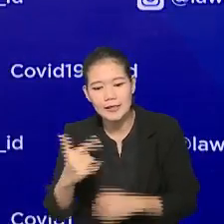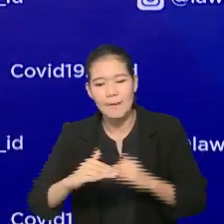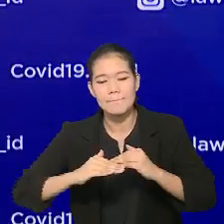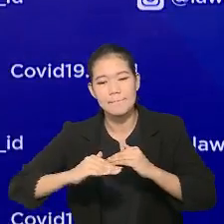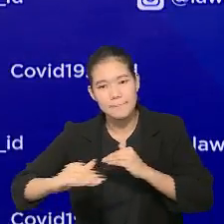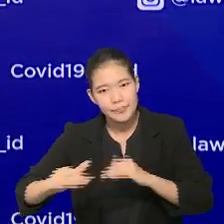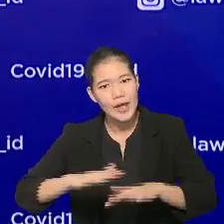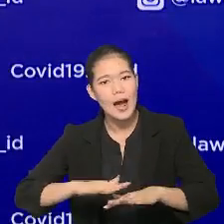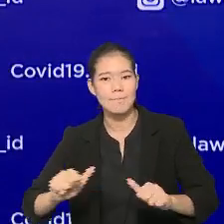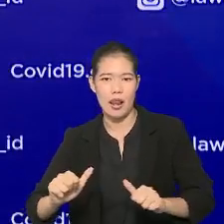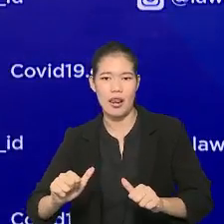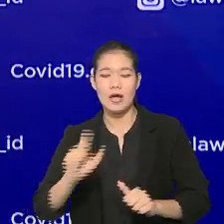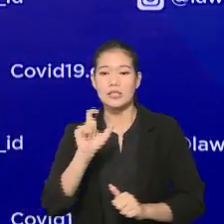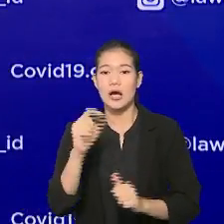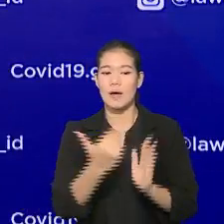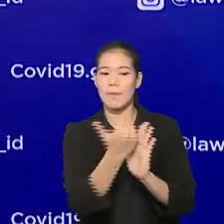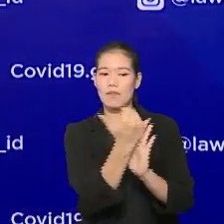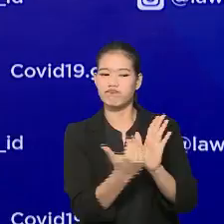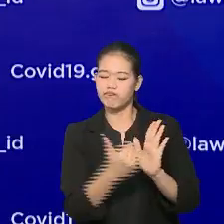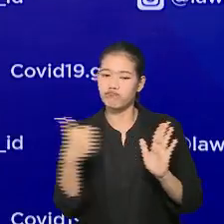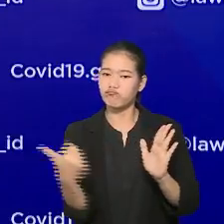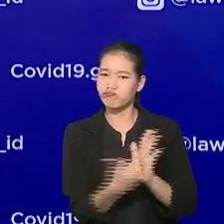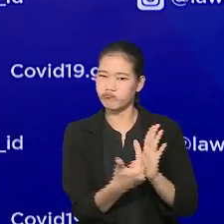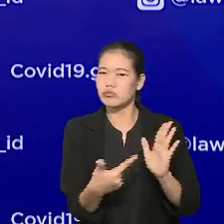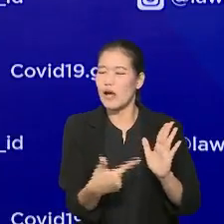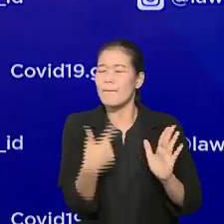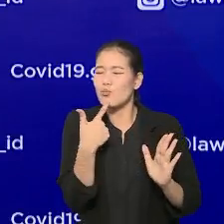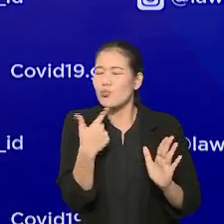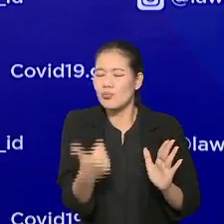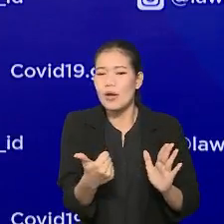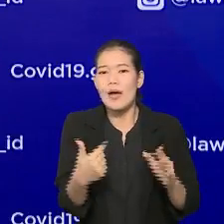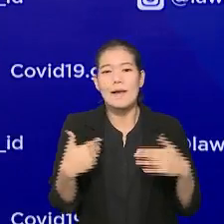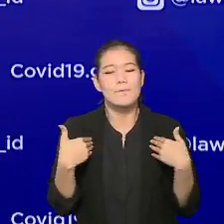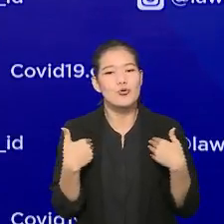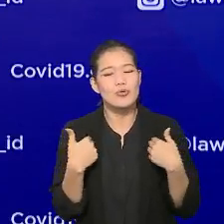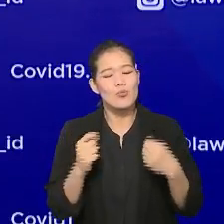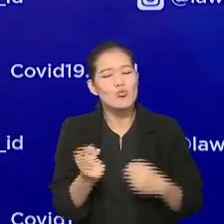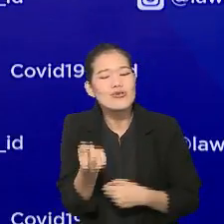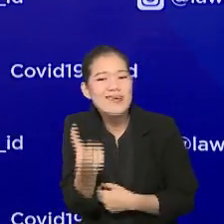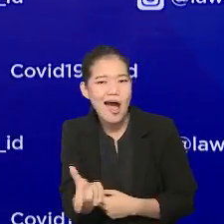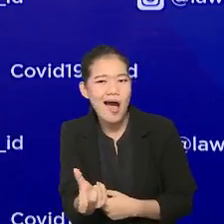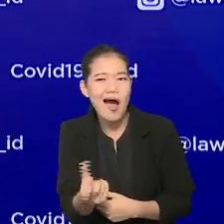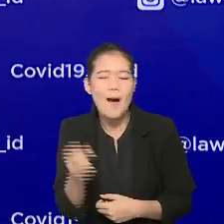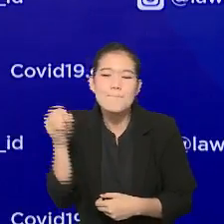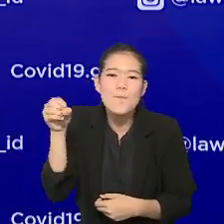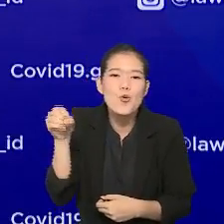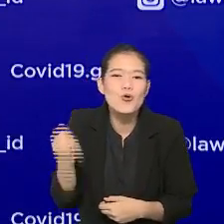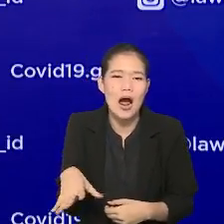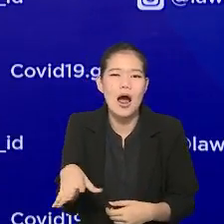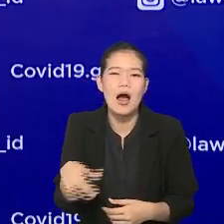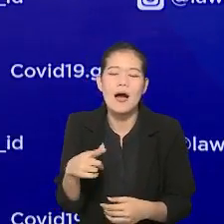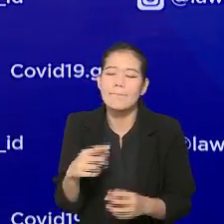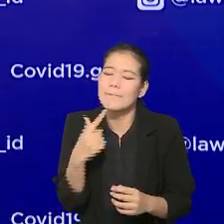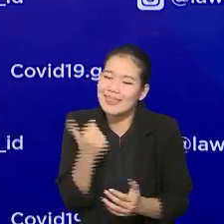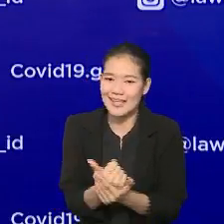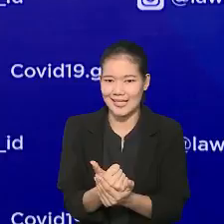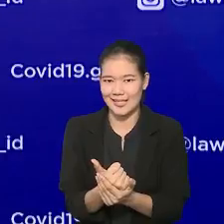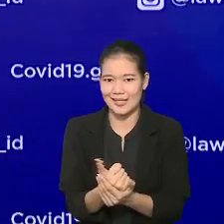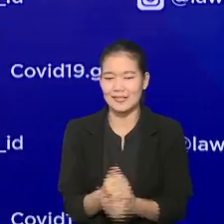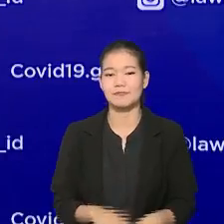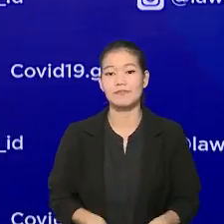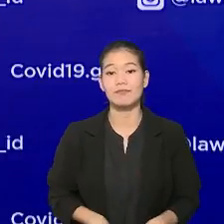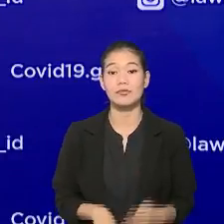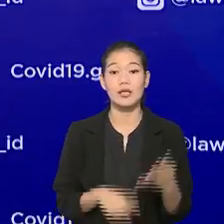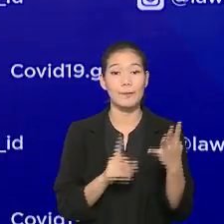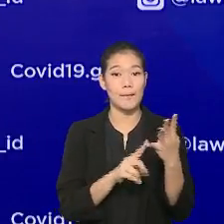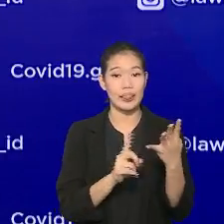protokol kesehatan sebagai cara yang paling mudah, murah, dan efektif dalam mencegah penularan. Yang